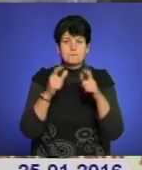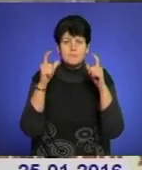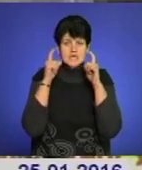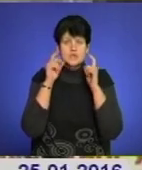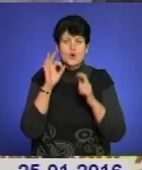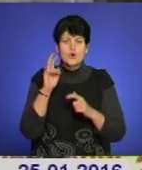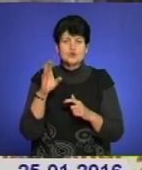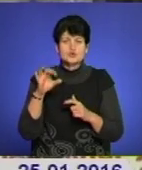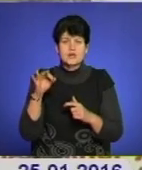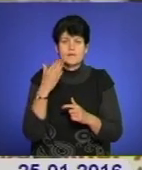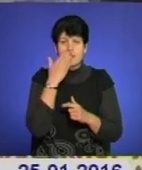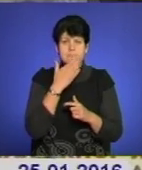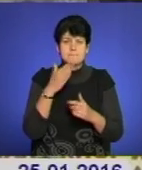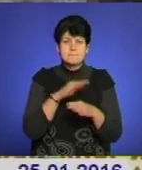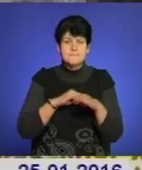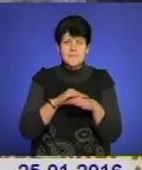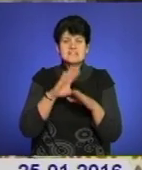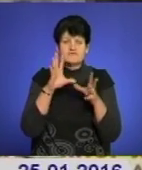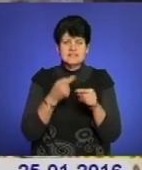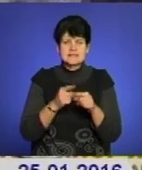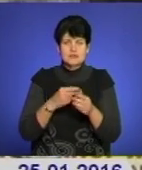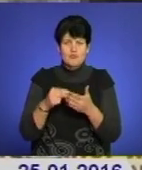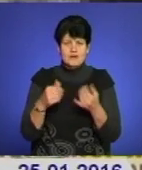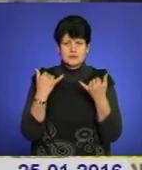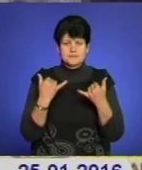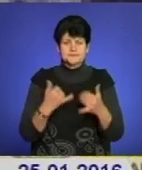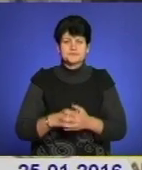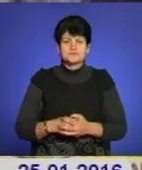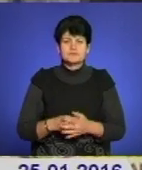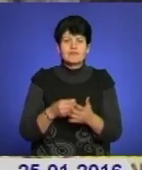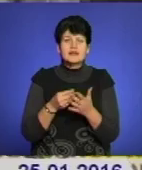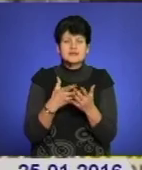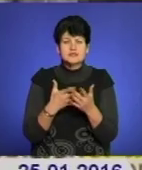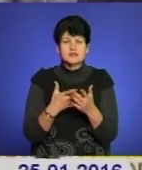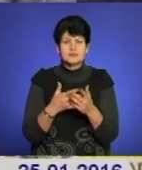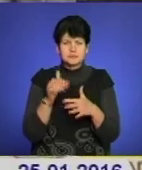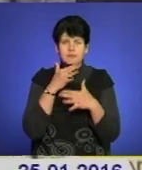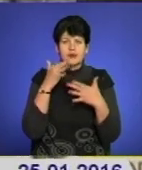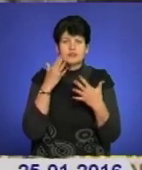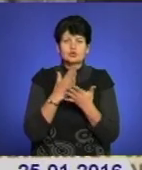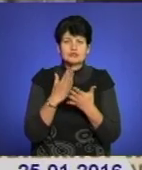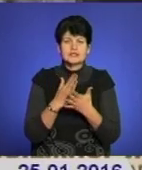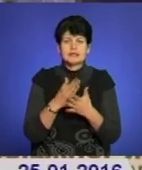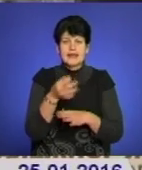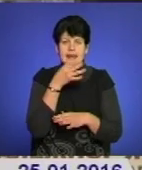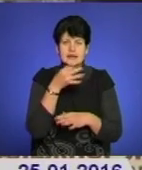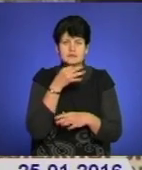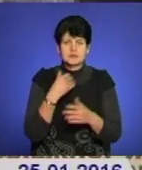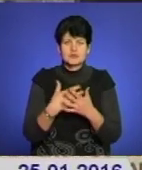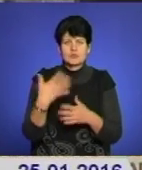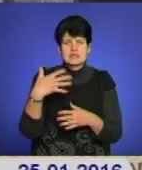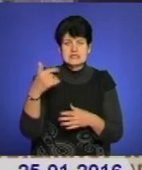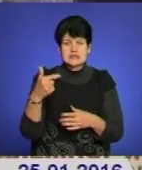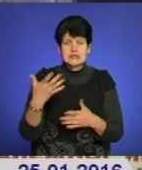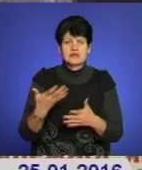оксолінові мазі, тобто це все зараз в попиті. А ціни доступні? Багато є лікарських засобів таких в межах 50